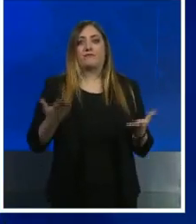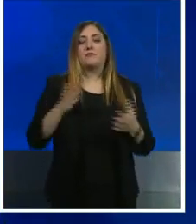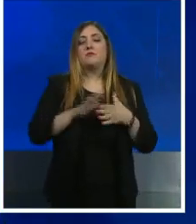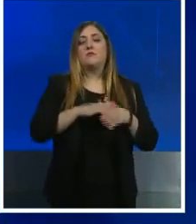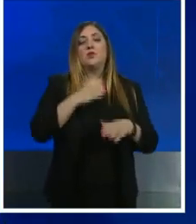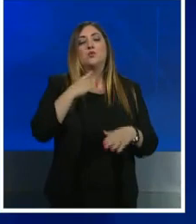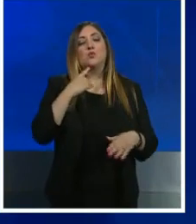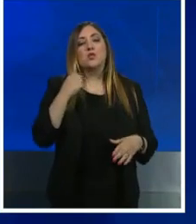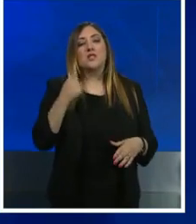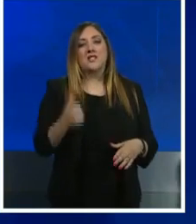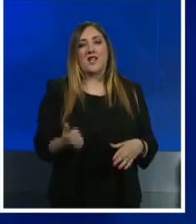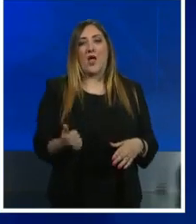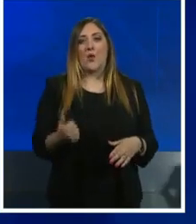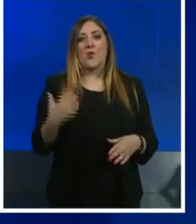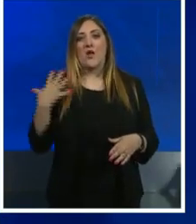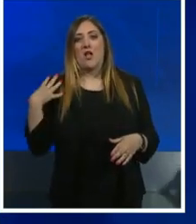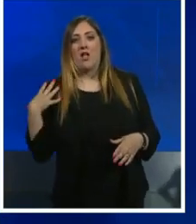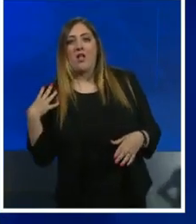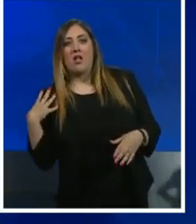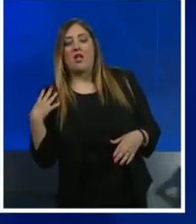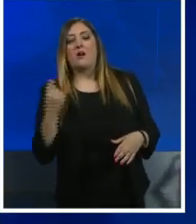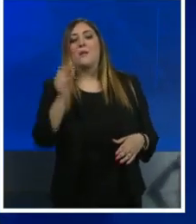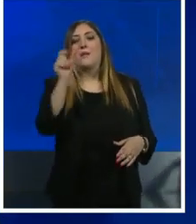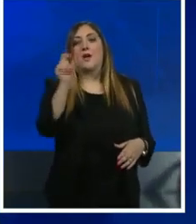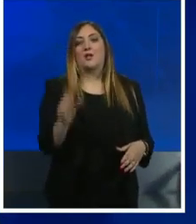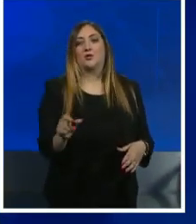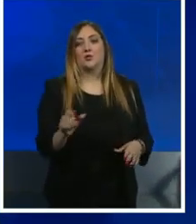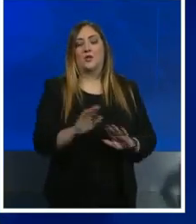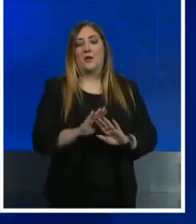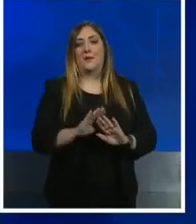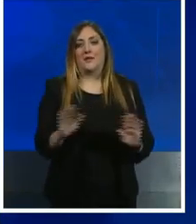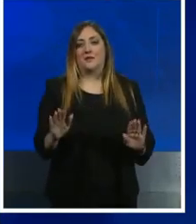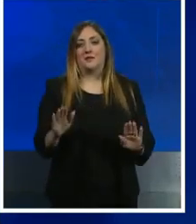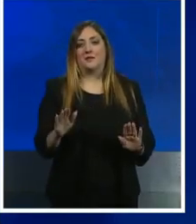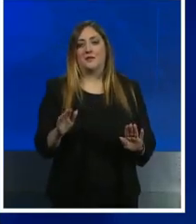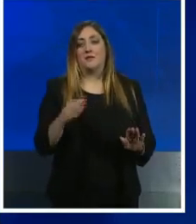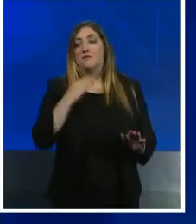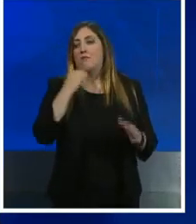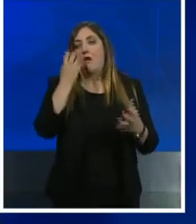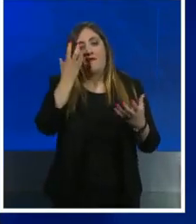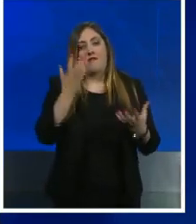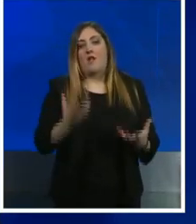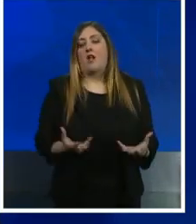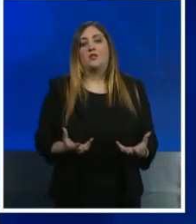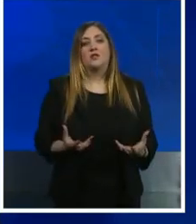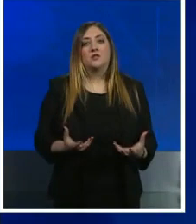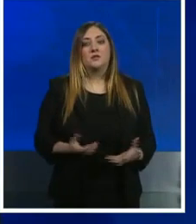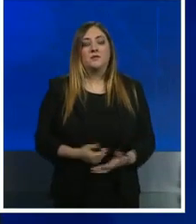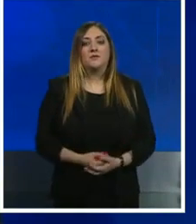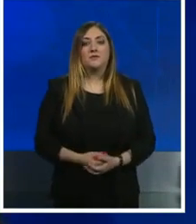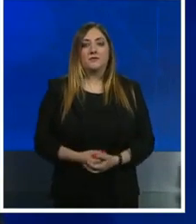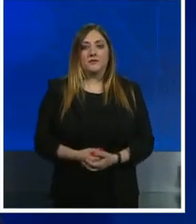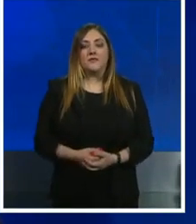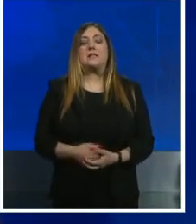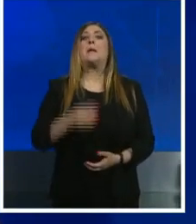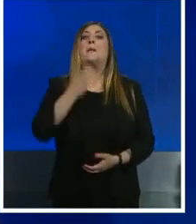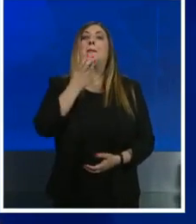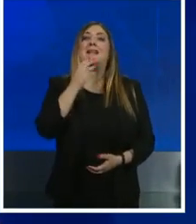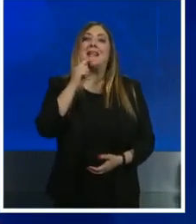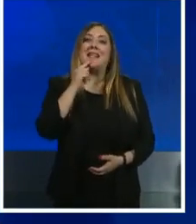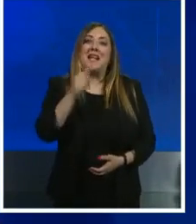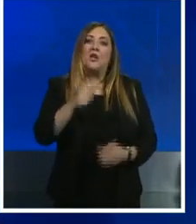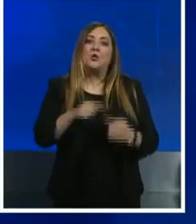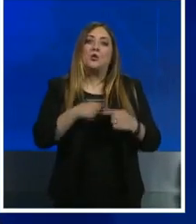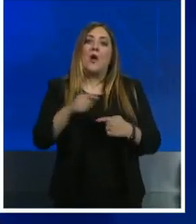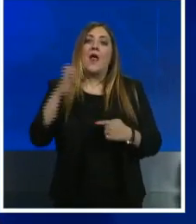sew illi il-pis jerfaw min ma jiflaħx. Meta qegħdin nitkellmu fuq l-impatt tal-enerġija